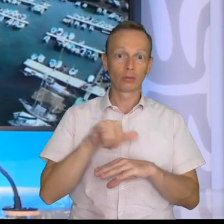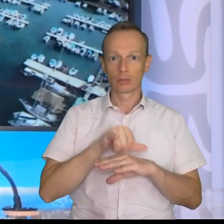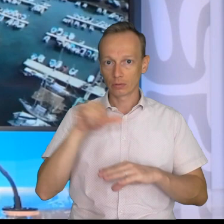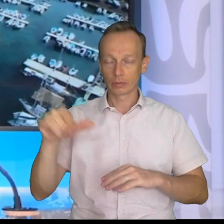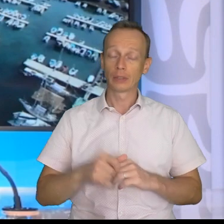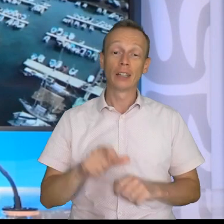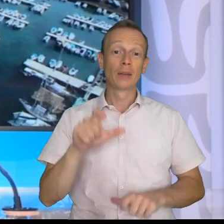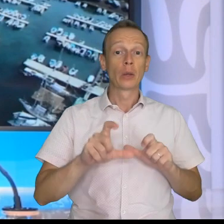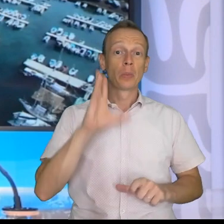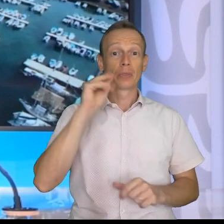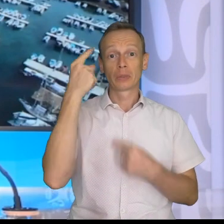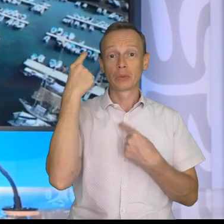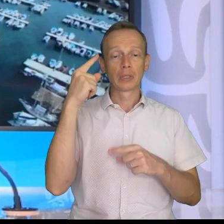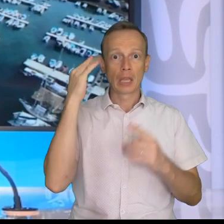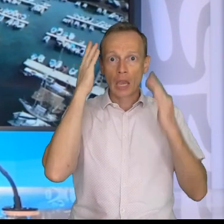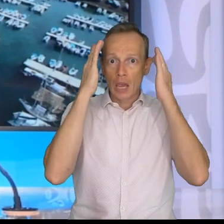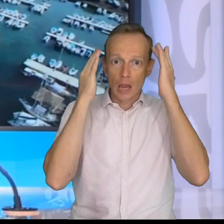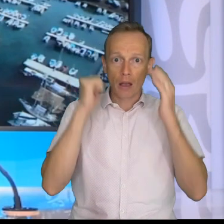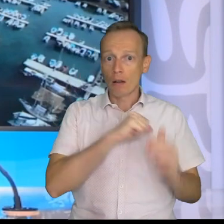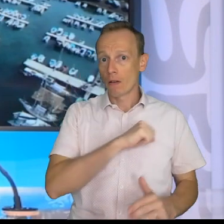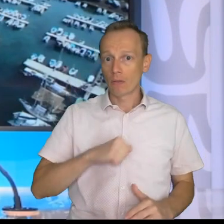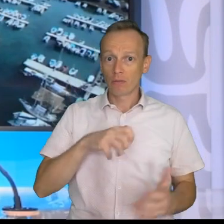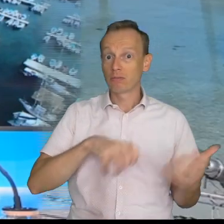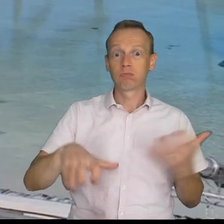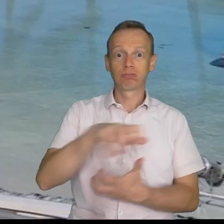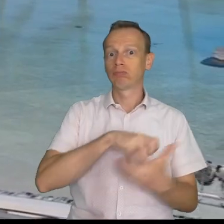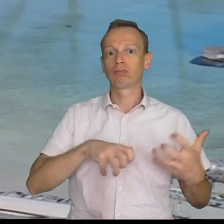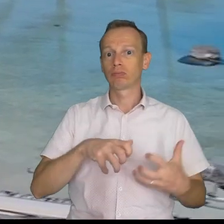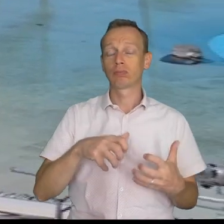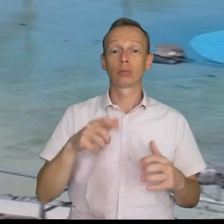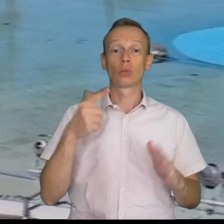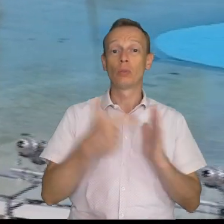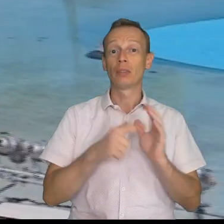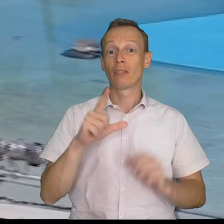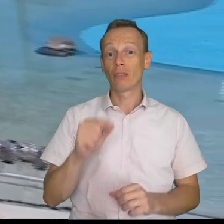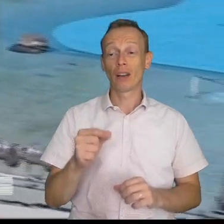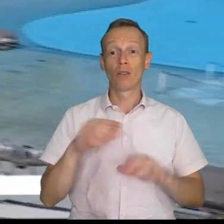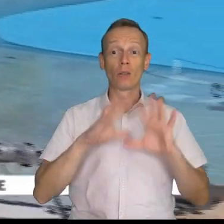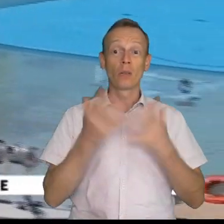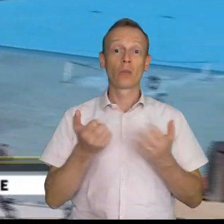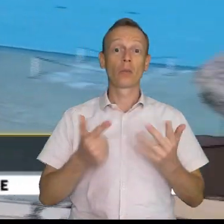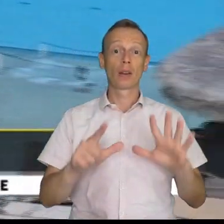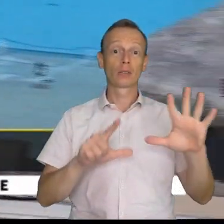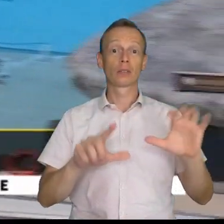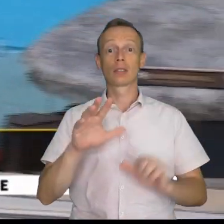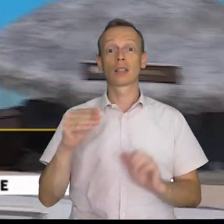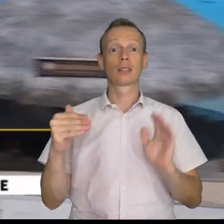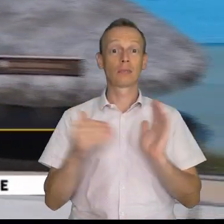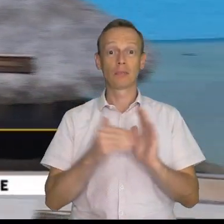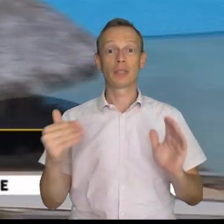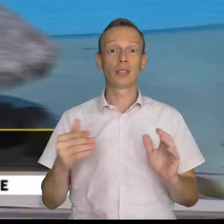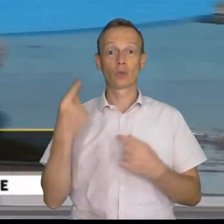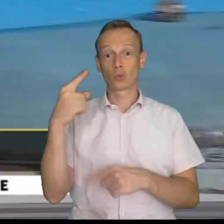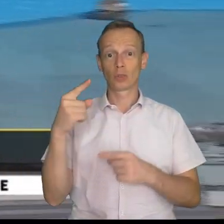du tourisme craignent une nouvelle fois la catastrophe. En 2020, il y a eu près de 75 000 touristes, loin, très loin des